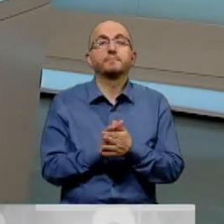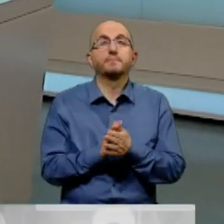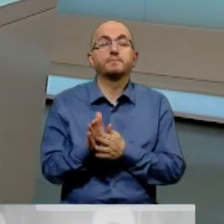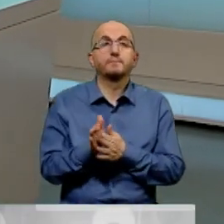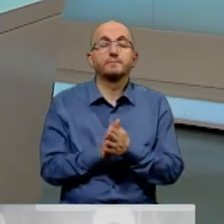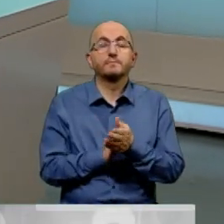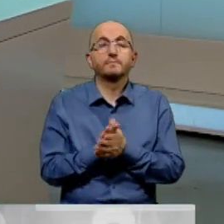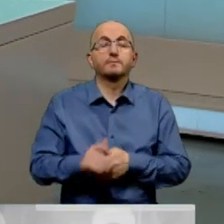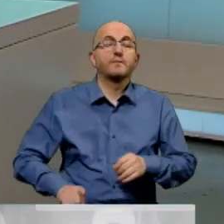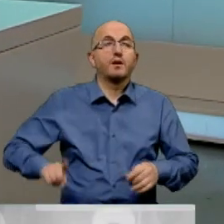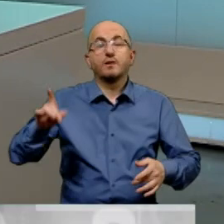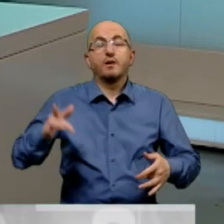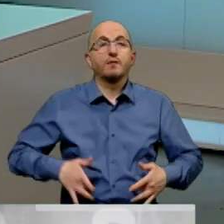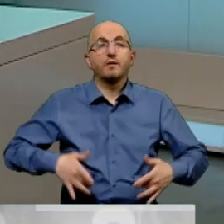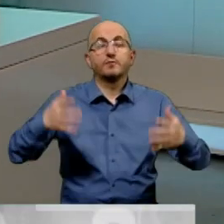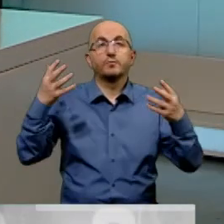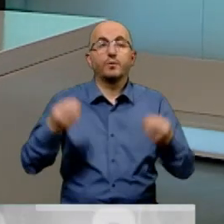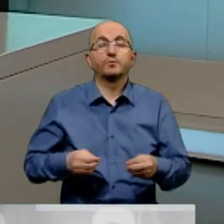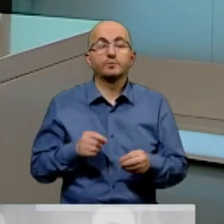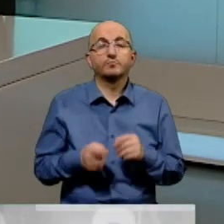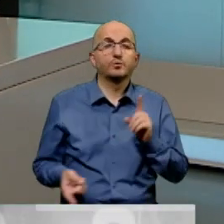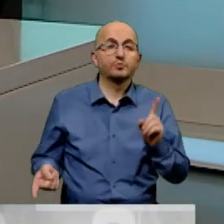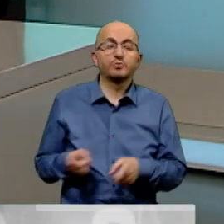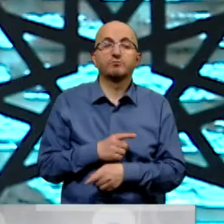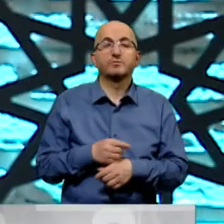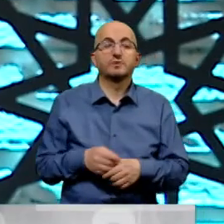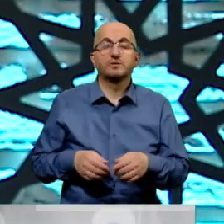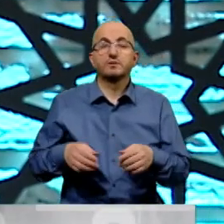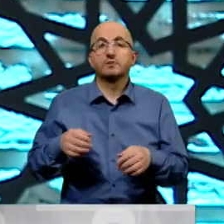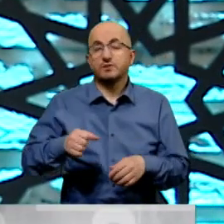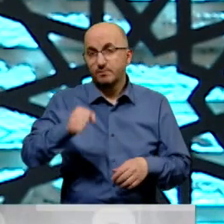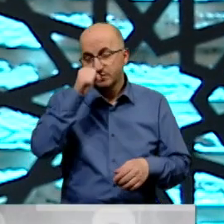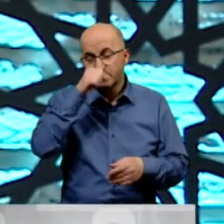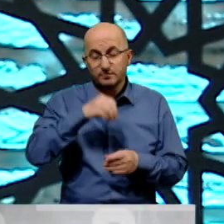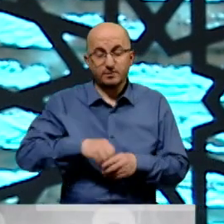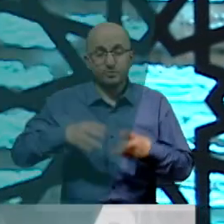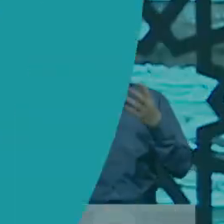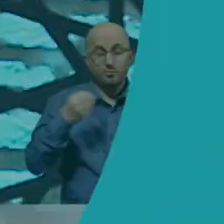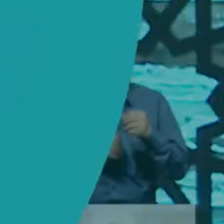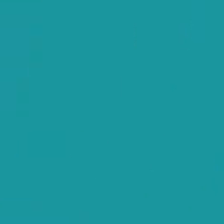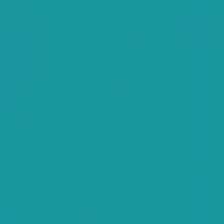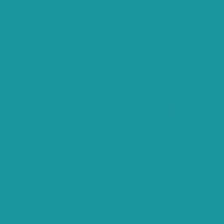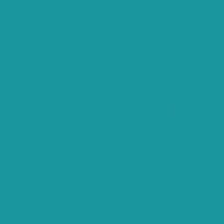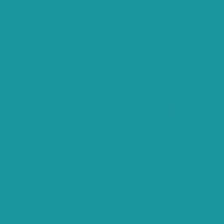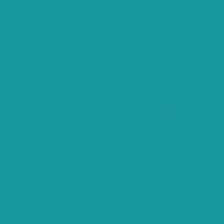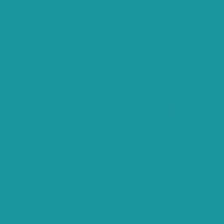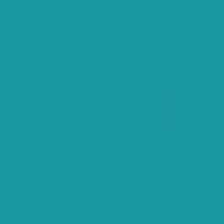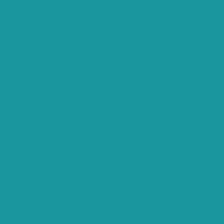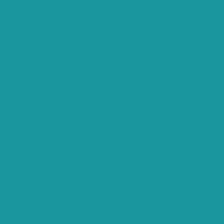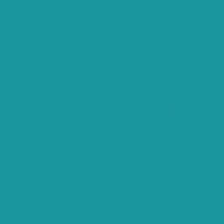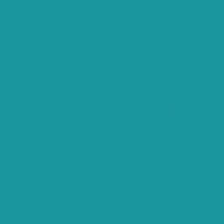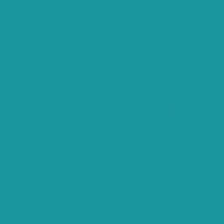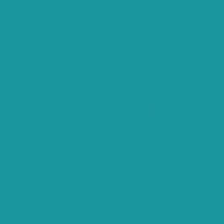Allah razı olsun rabbimiz bu tür sapkınlıklar içerisinde olmaktan cümlemizi muhafaza kılsın nefsimizi